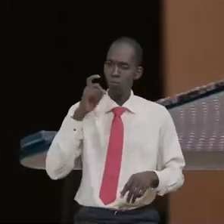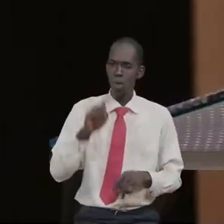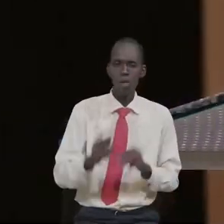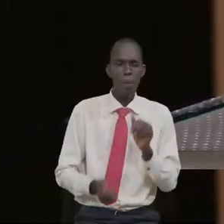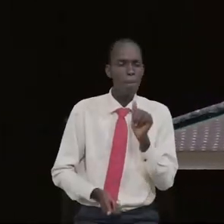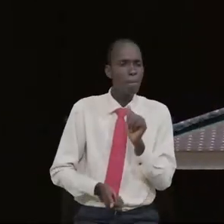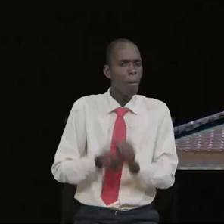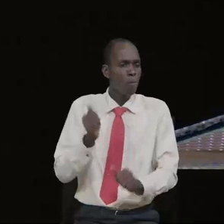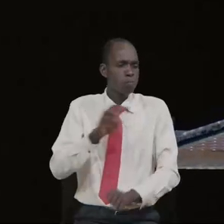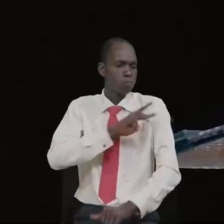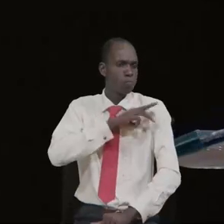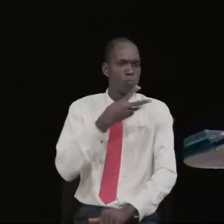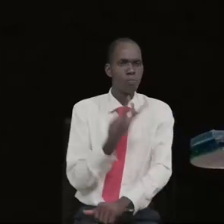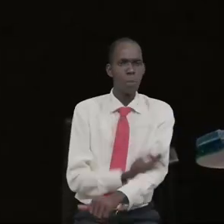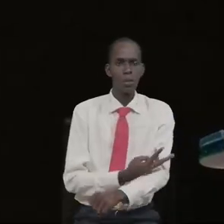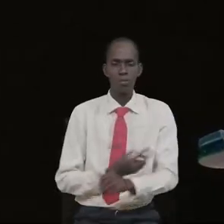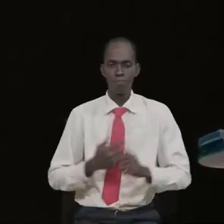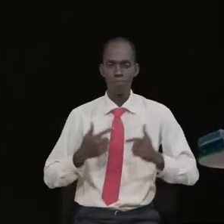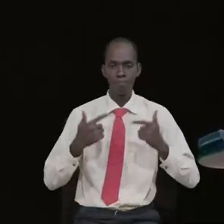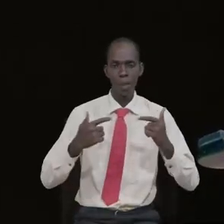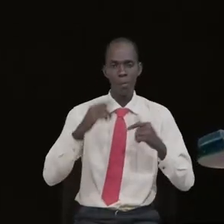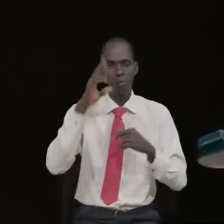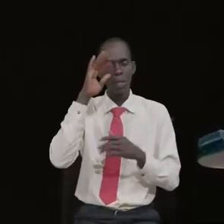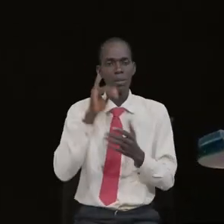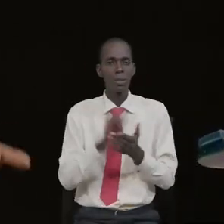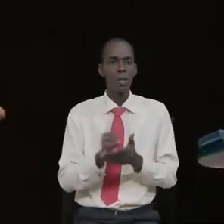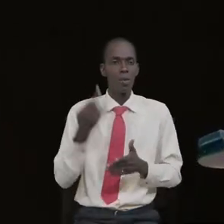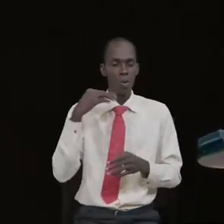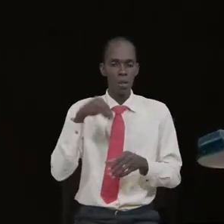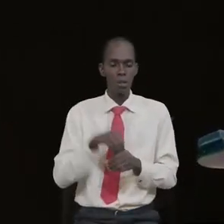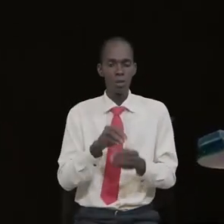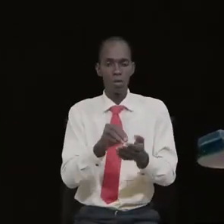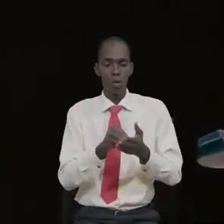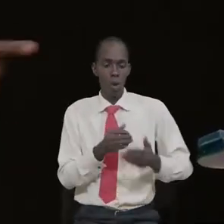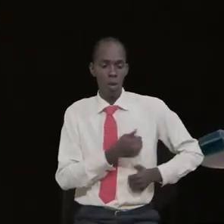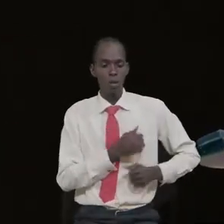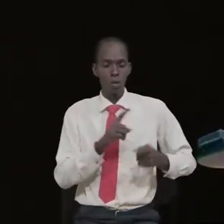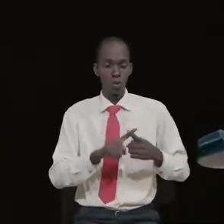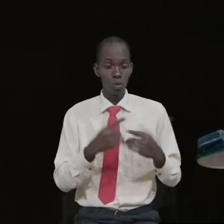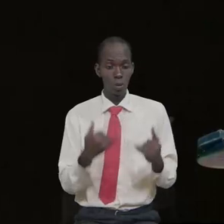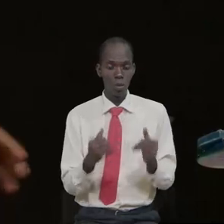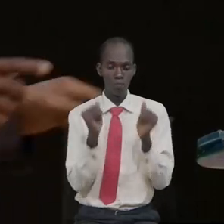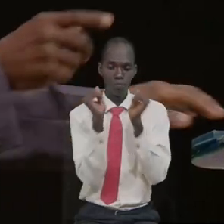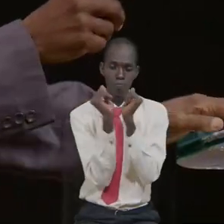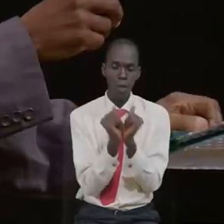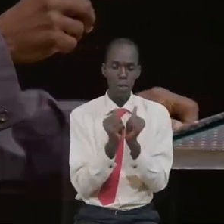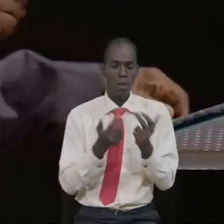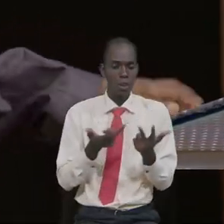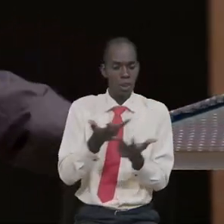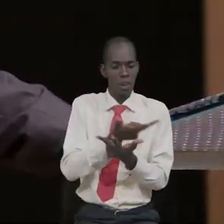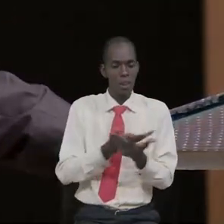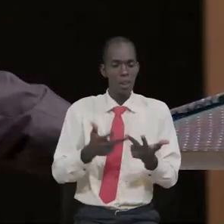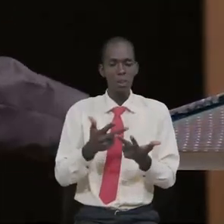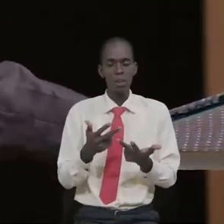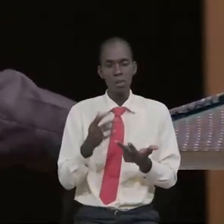à quelques-uns des plus vigoureux soldats de son armée de lier Shadrach, Meshach et